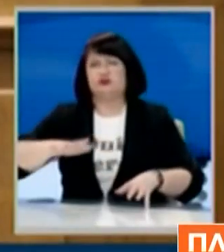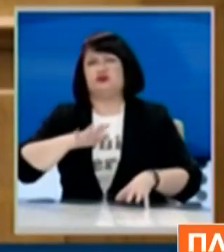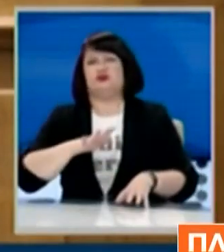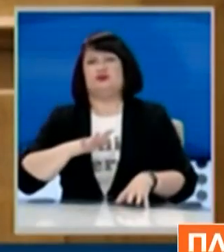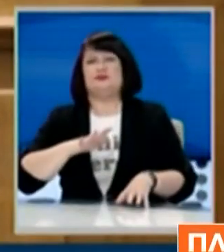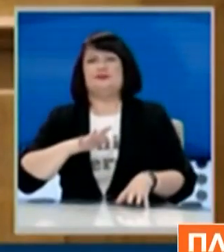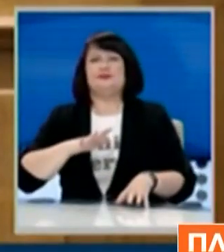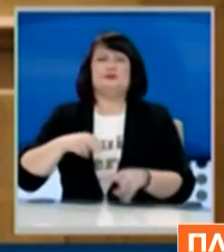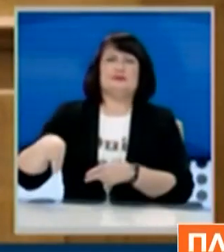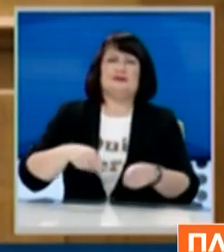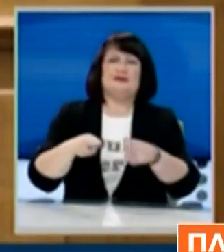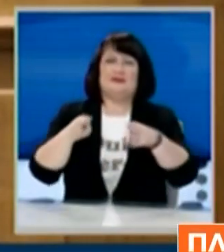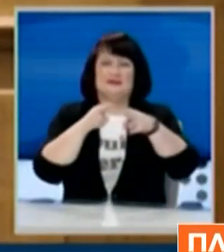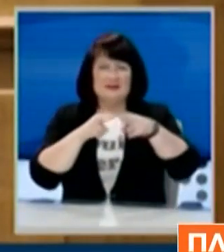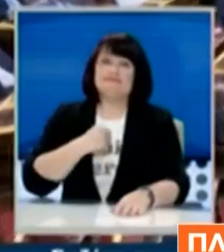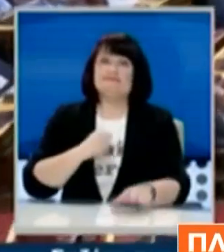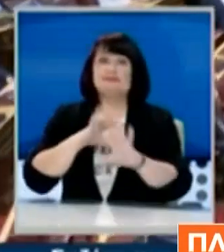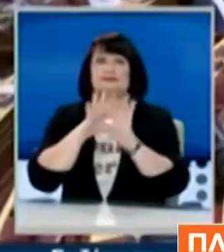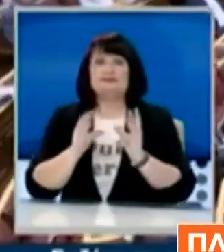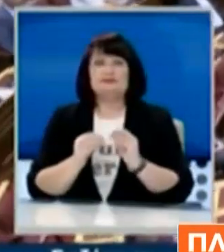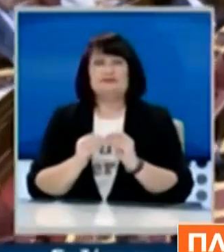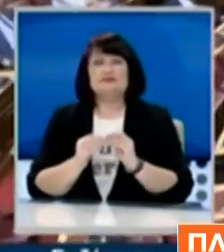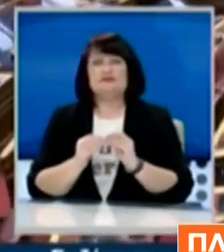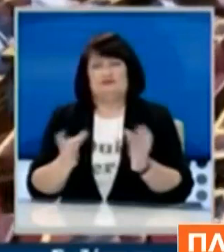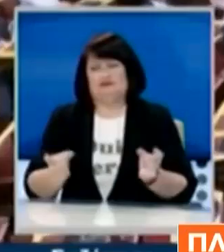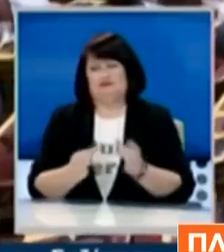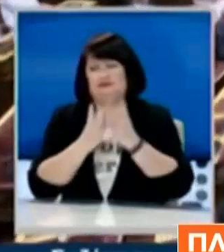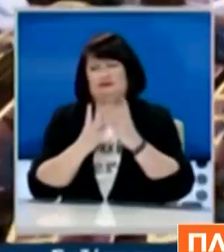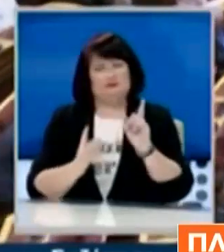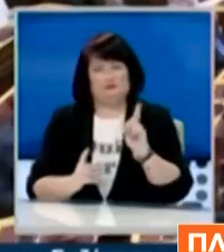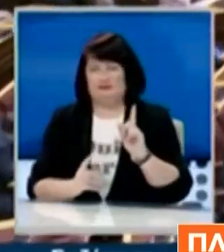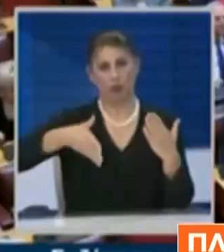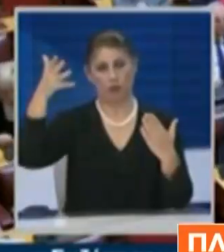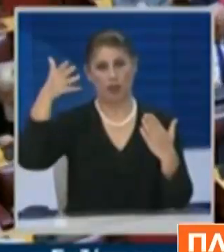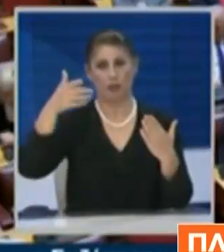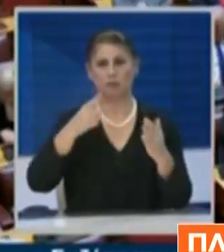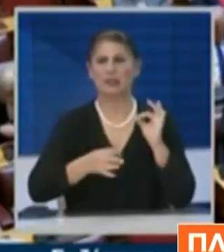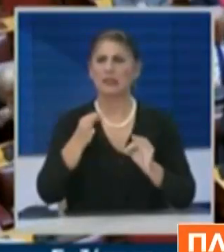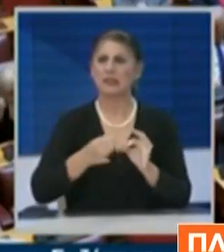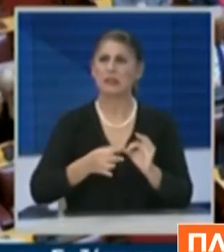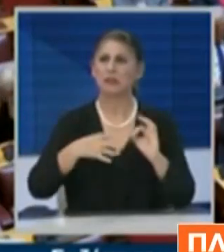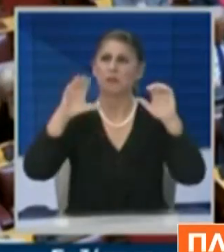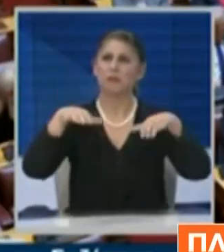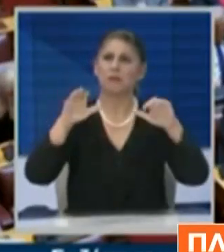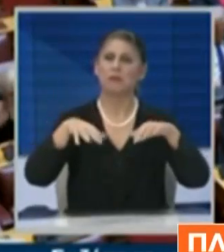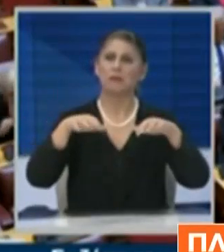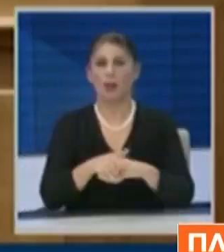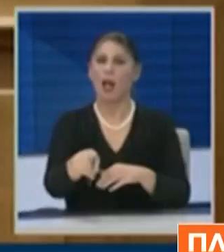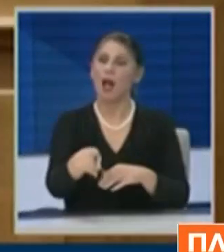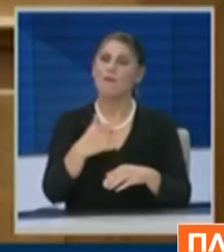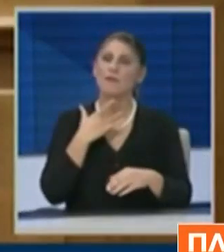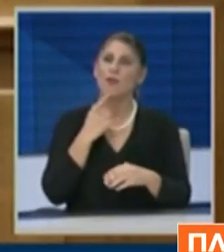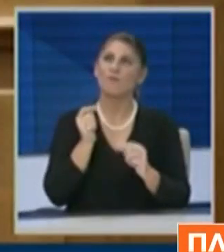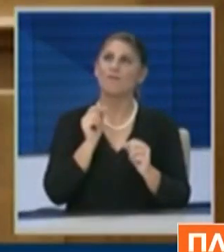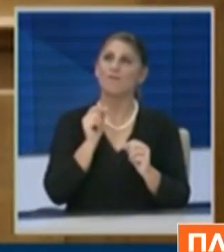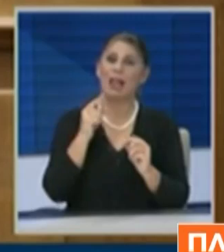έναν απολογισμό των κυβερνητικών ενεργειών, δηλώνοντας έτοιμος για συνενέσεις και την αντιπολίτευση να ασκεί σφοδρή κριτική.